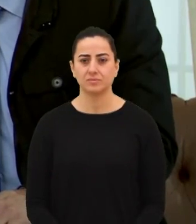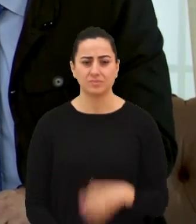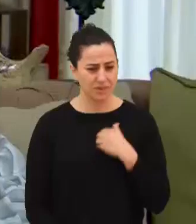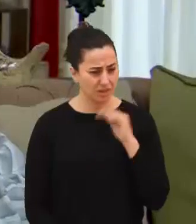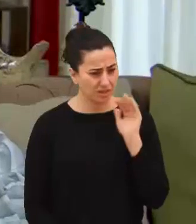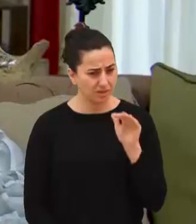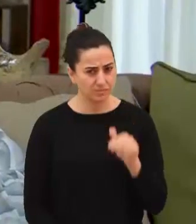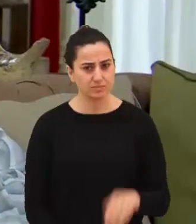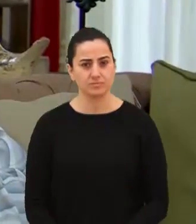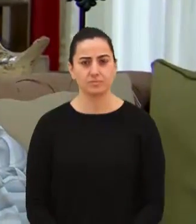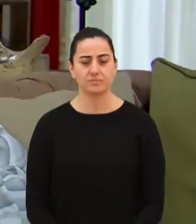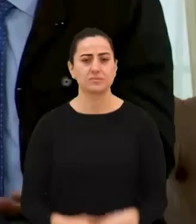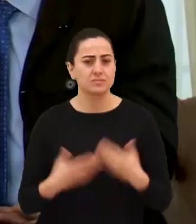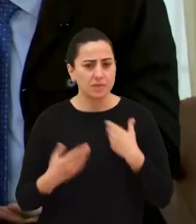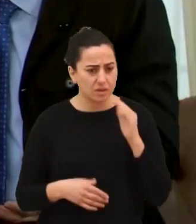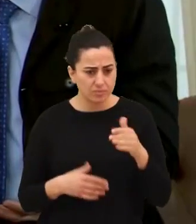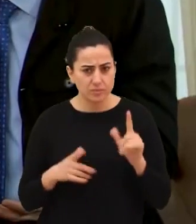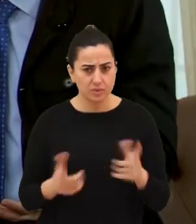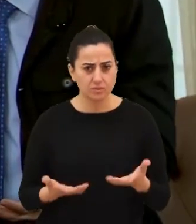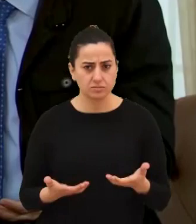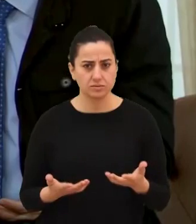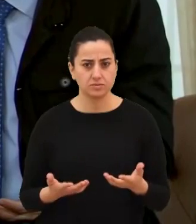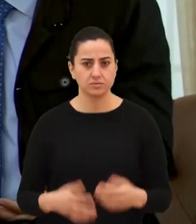Geleyim mi? Niye geliyorum Şükrü Efendi?